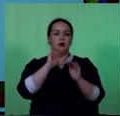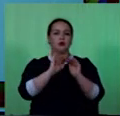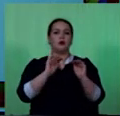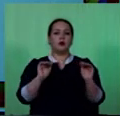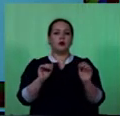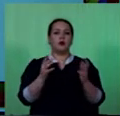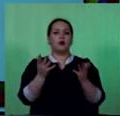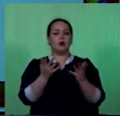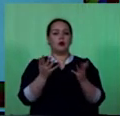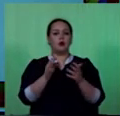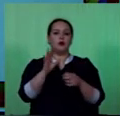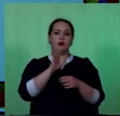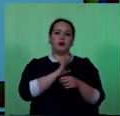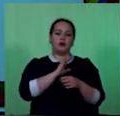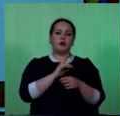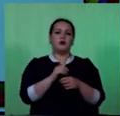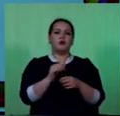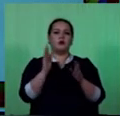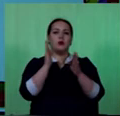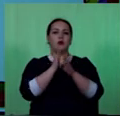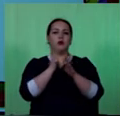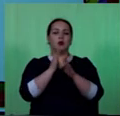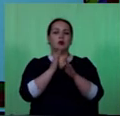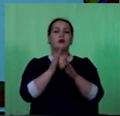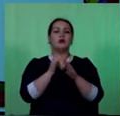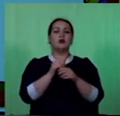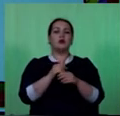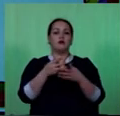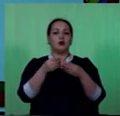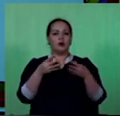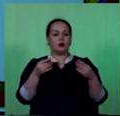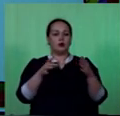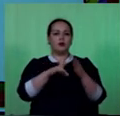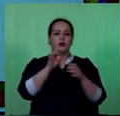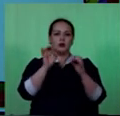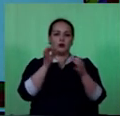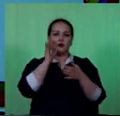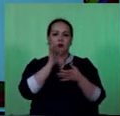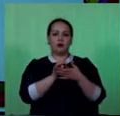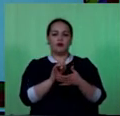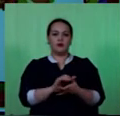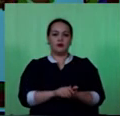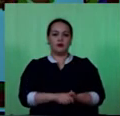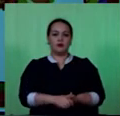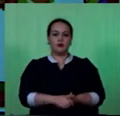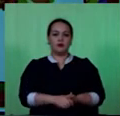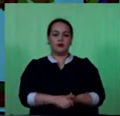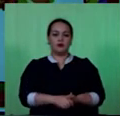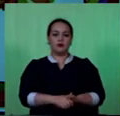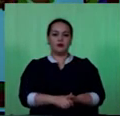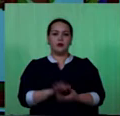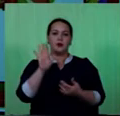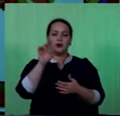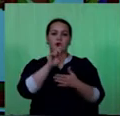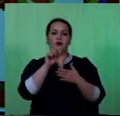какой бывает погода весной и выберите правильный ответ пятый вопрос